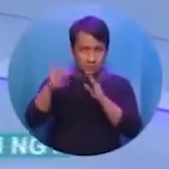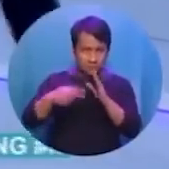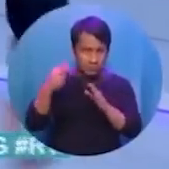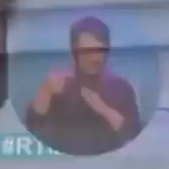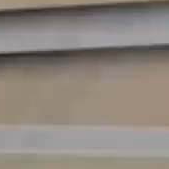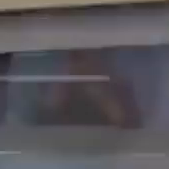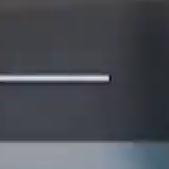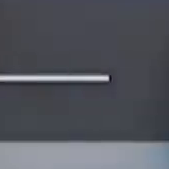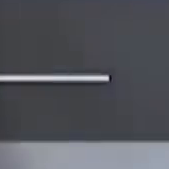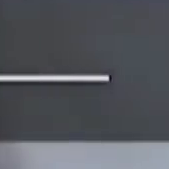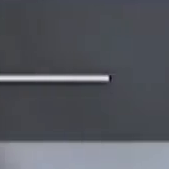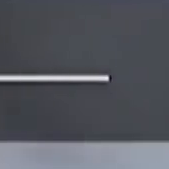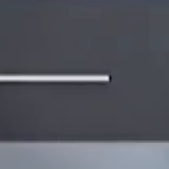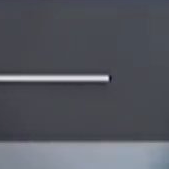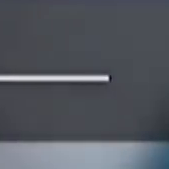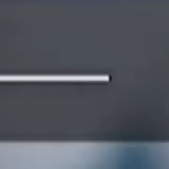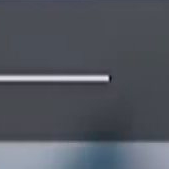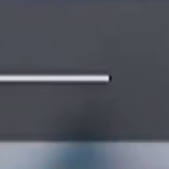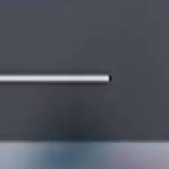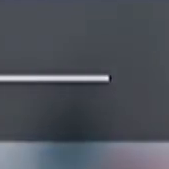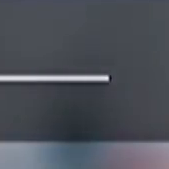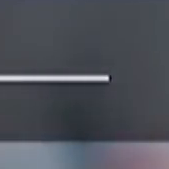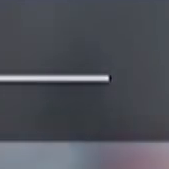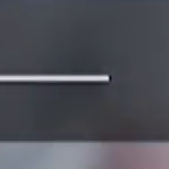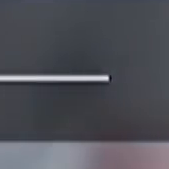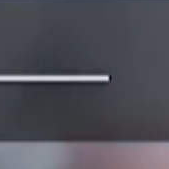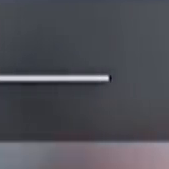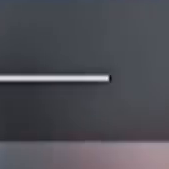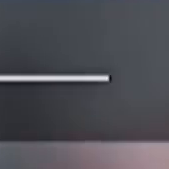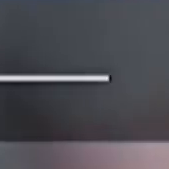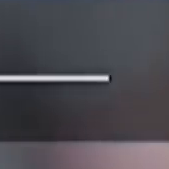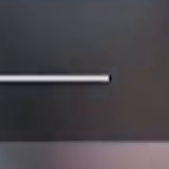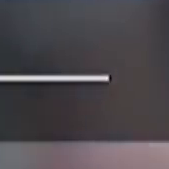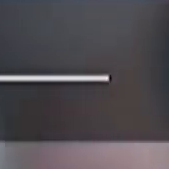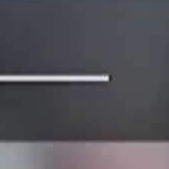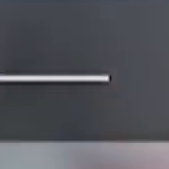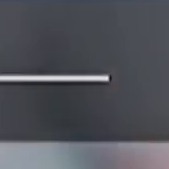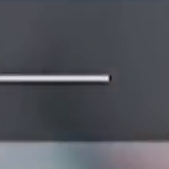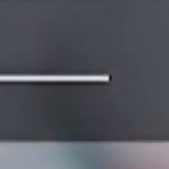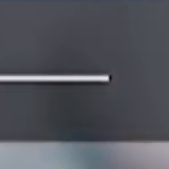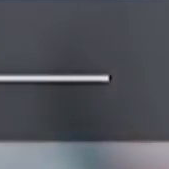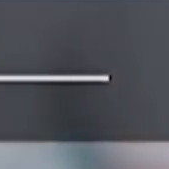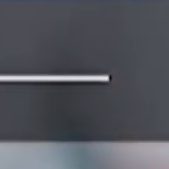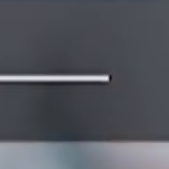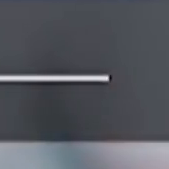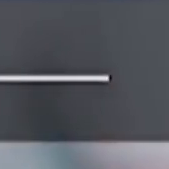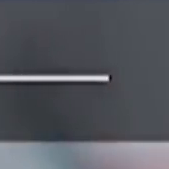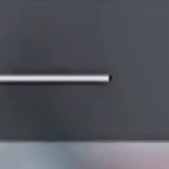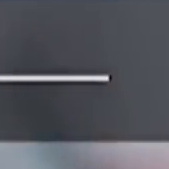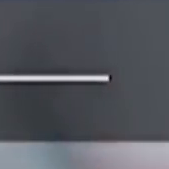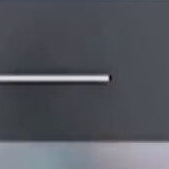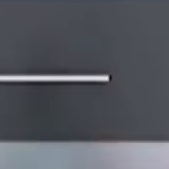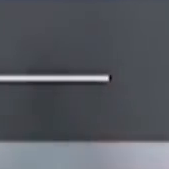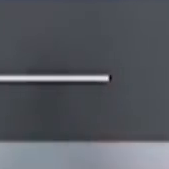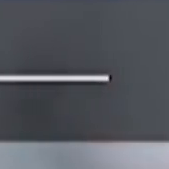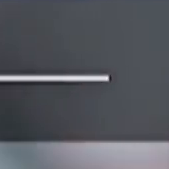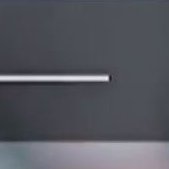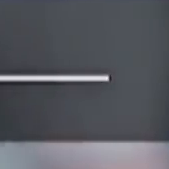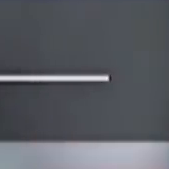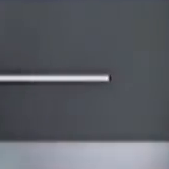video. Gusto ko po sana humingi ng kaunting tulong sa inyo. Kasi po dalawang beses na po kasing